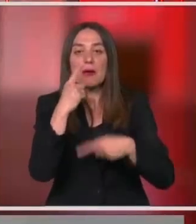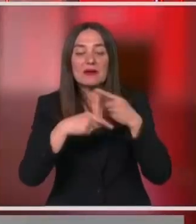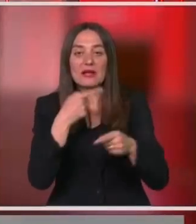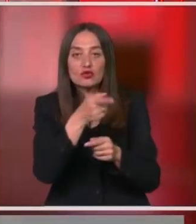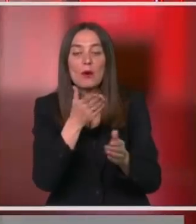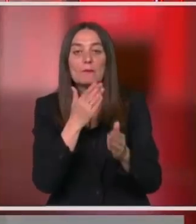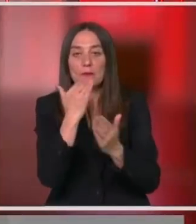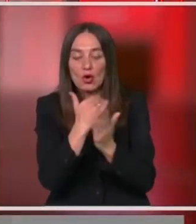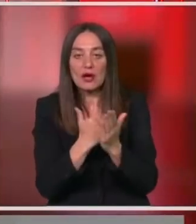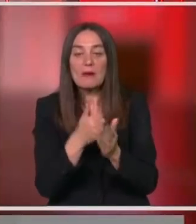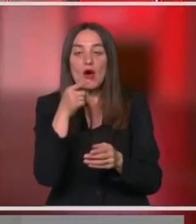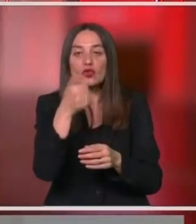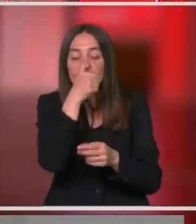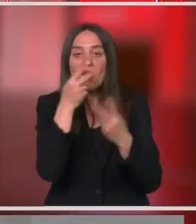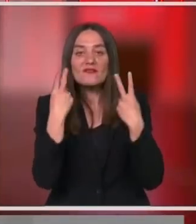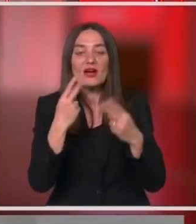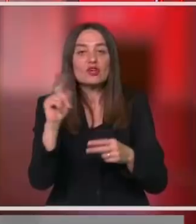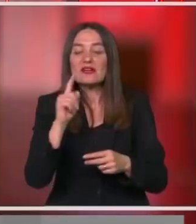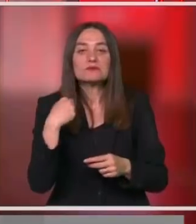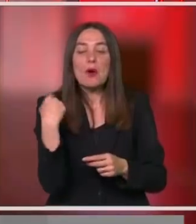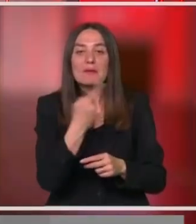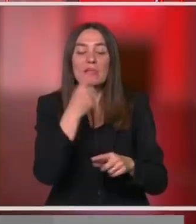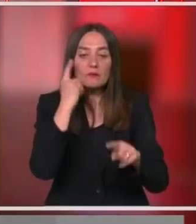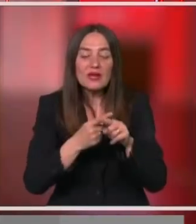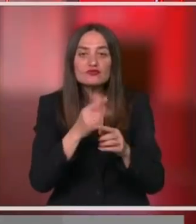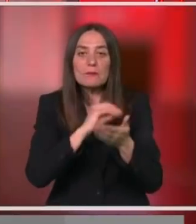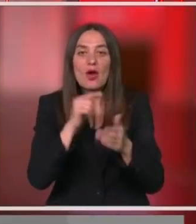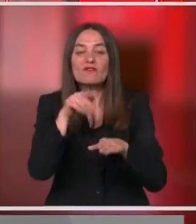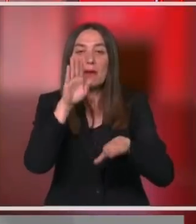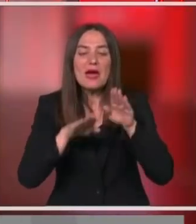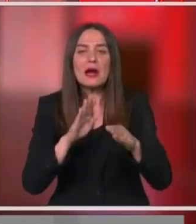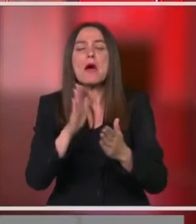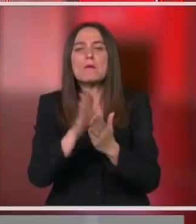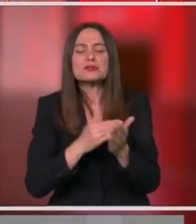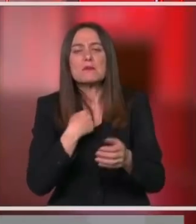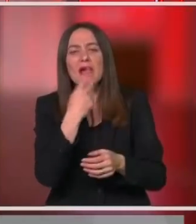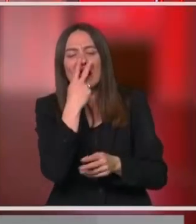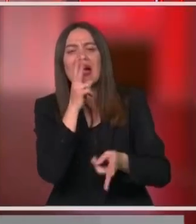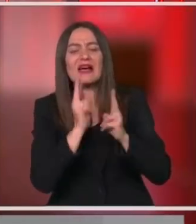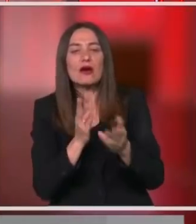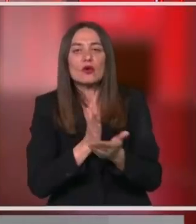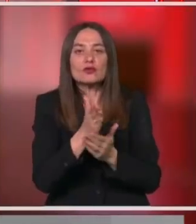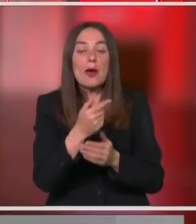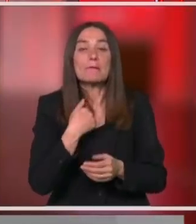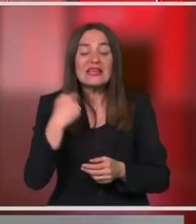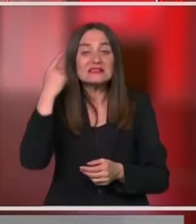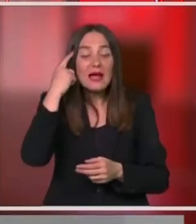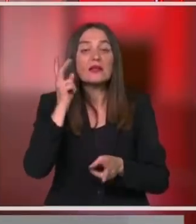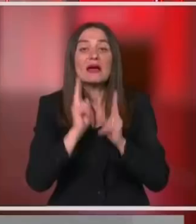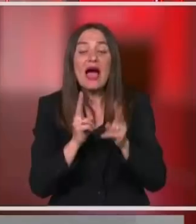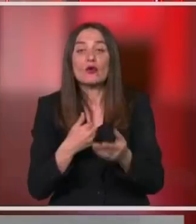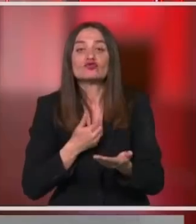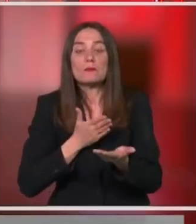programa. Ali ono što je važno, nismo mi definisali ove mere, pa onda krenuli da gledamo kako ćemo ih implementirati. Mi znamo kako ćemo